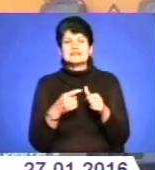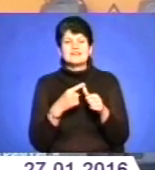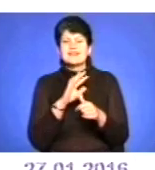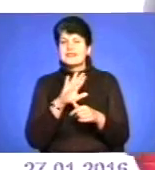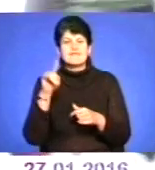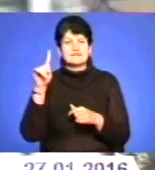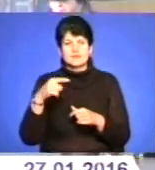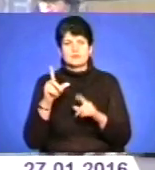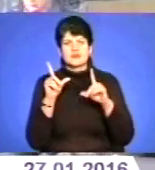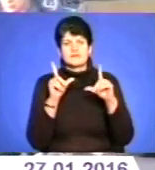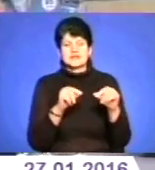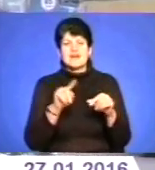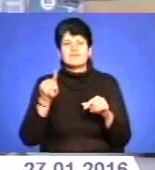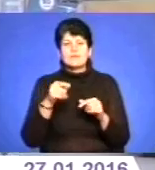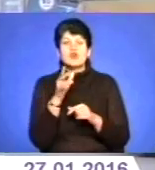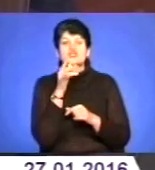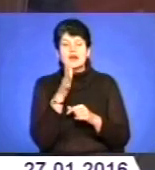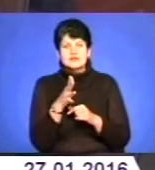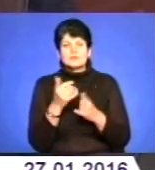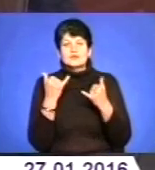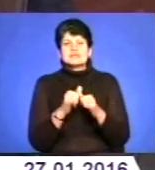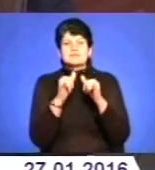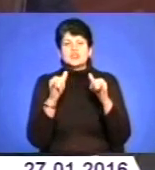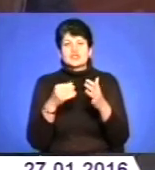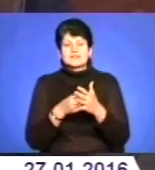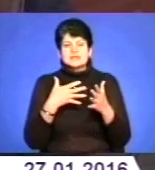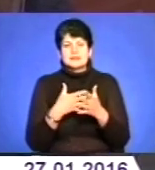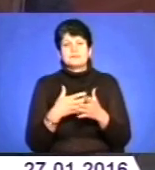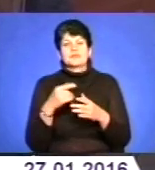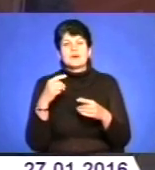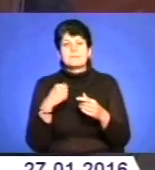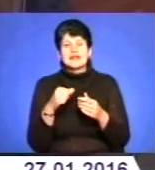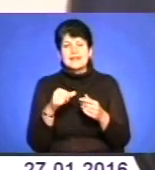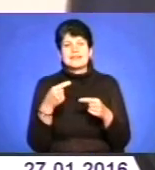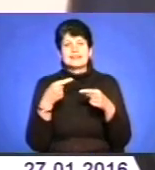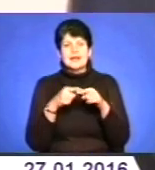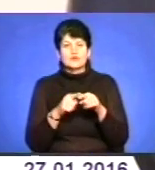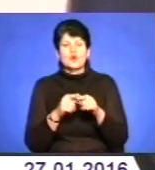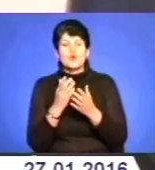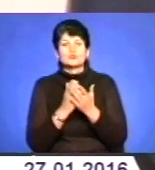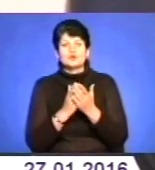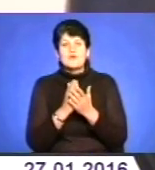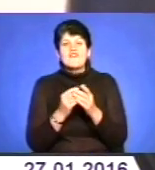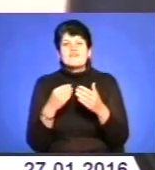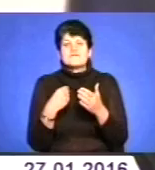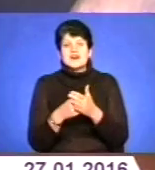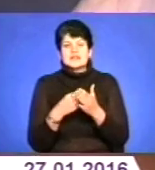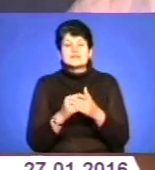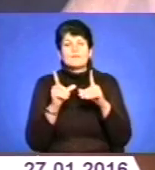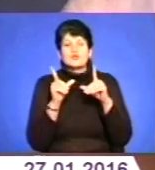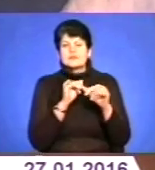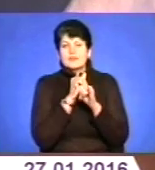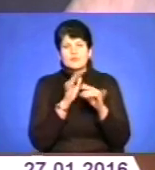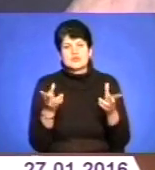вимогою перевізників, а вимогою часу. Адже зі зростанням цін на пальне, техніку, обслуговування, вартість проїзду не може залишатися на тому